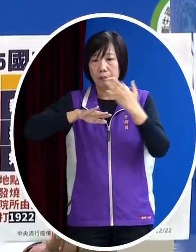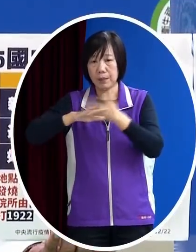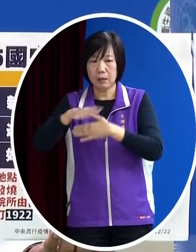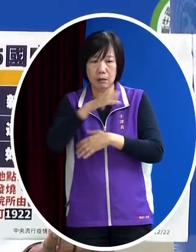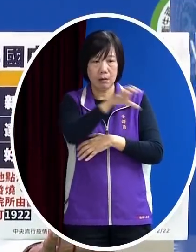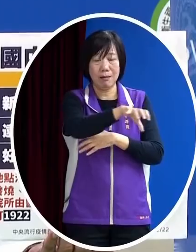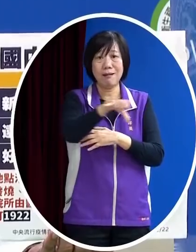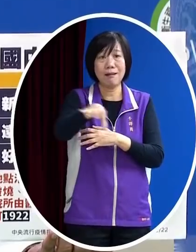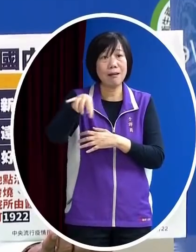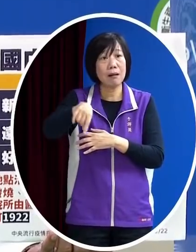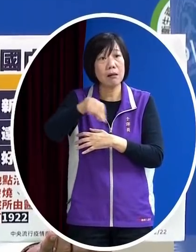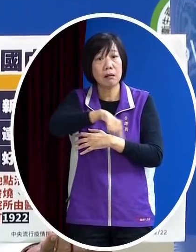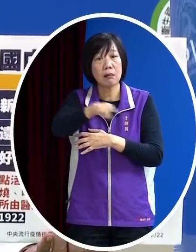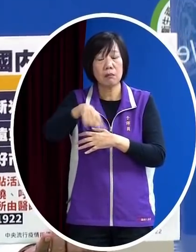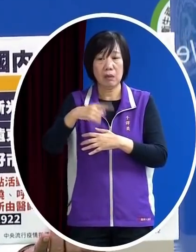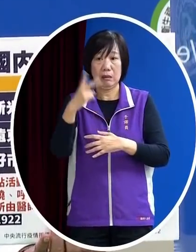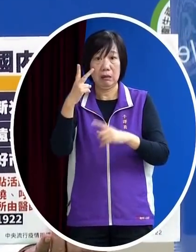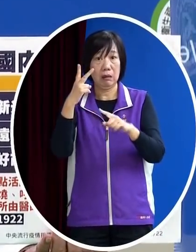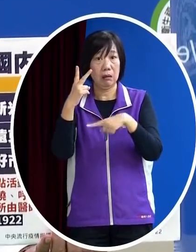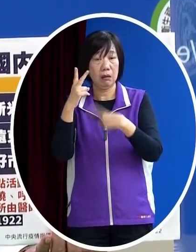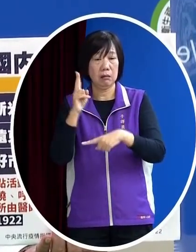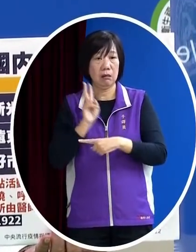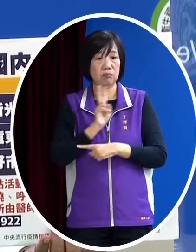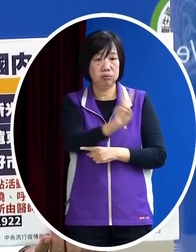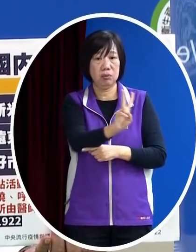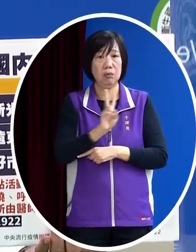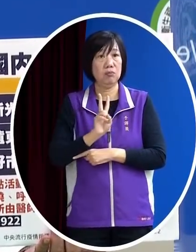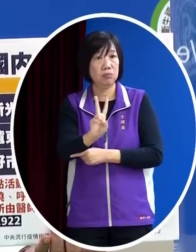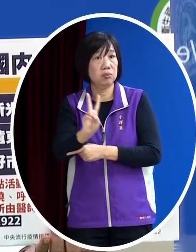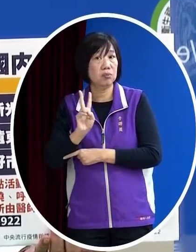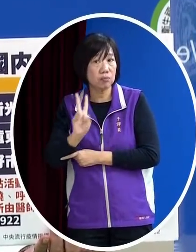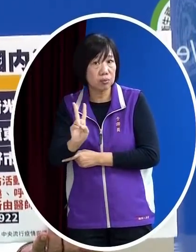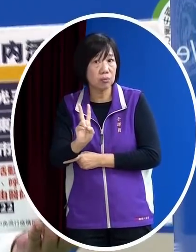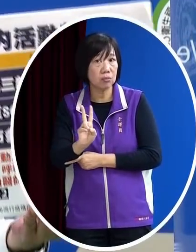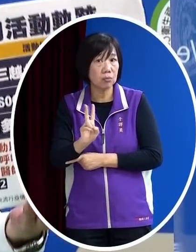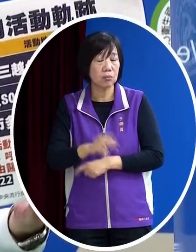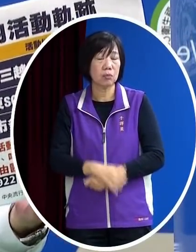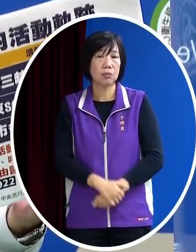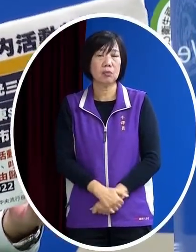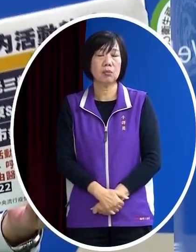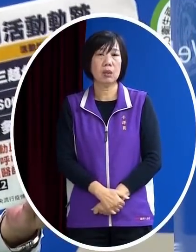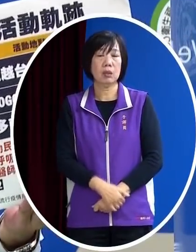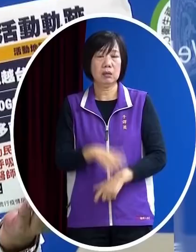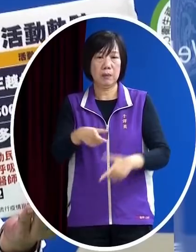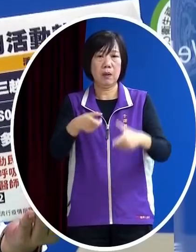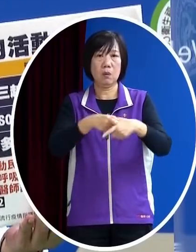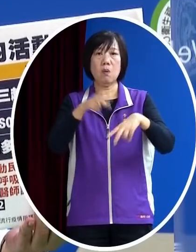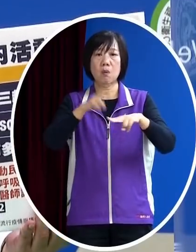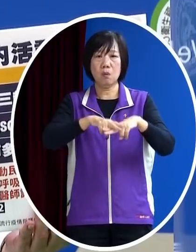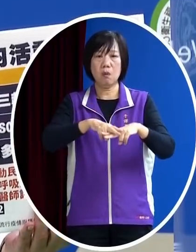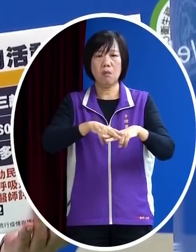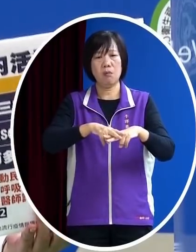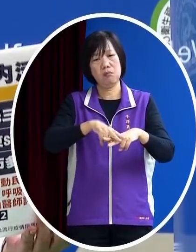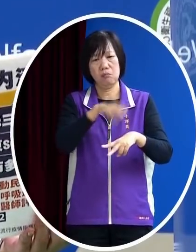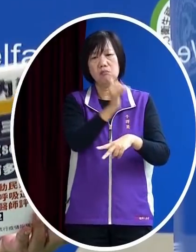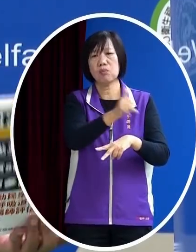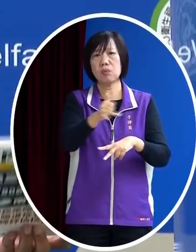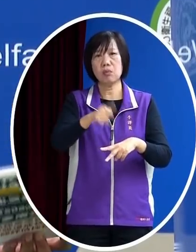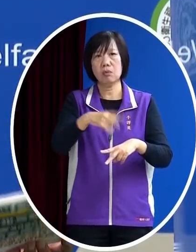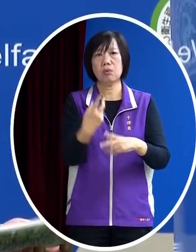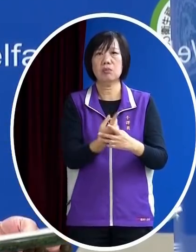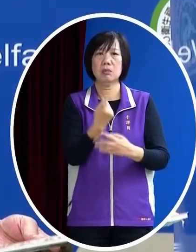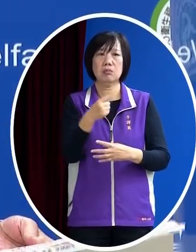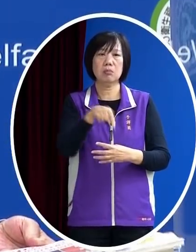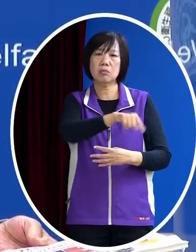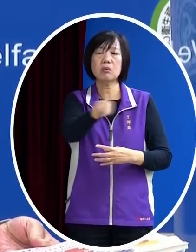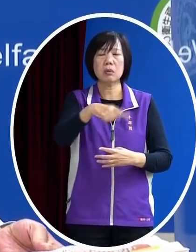所他们这两位都是同时出现的了，所以在公共的足迹就这几个地方要特